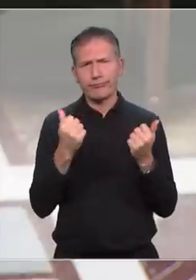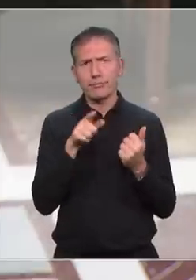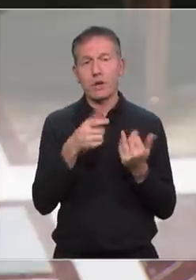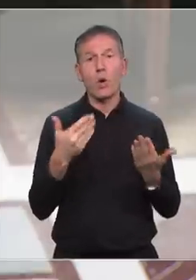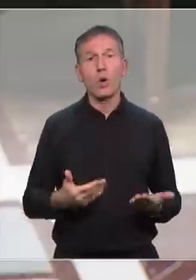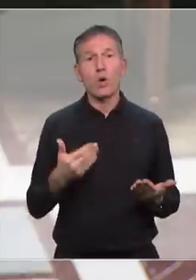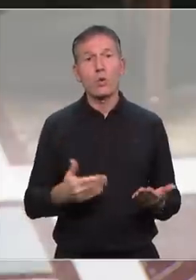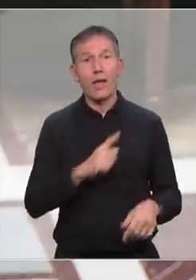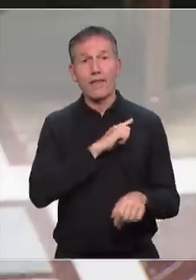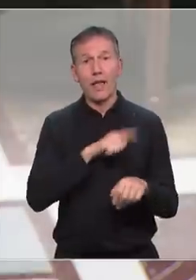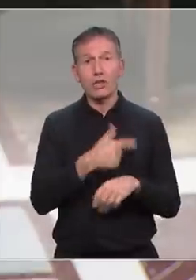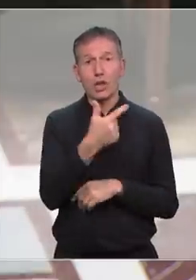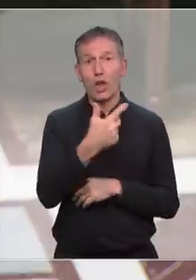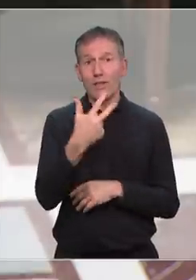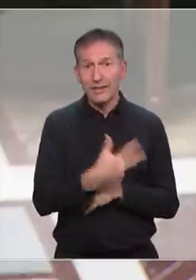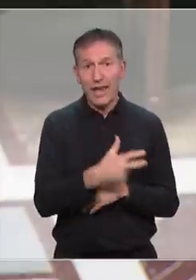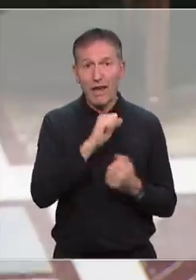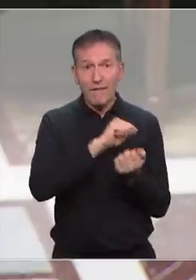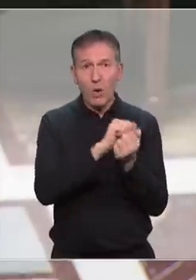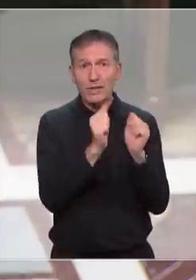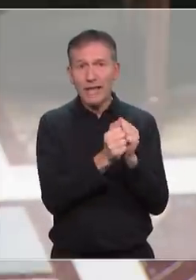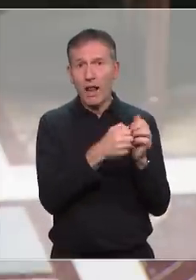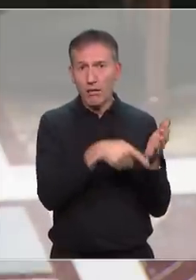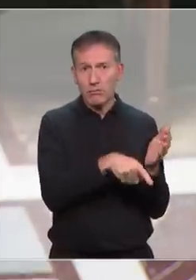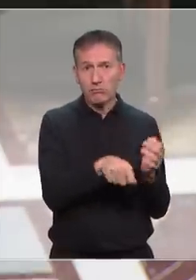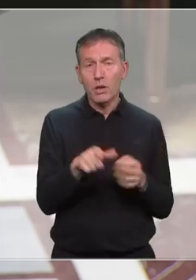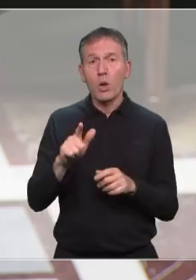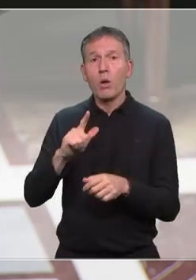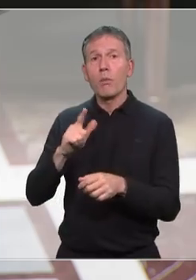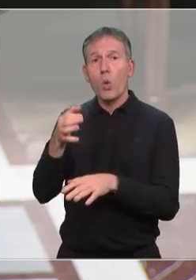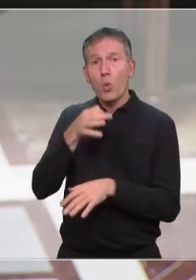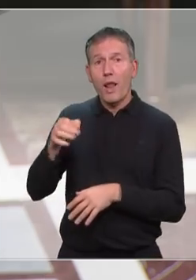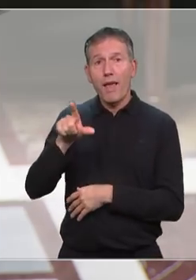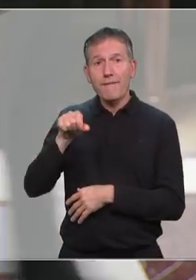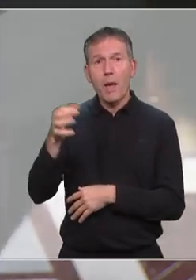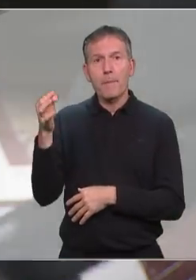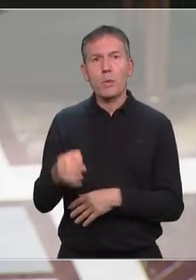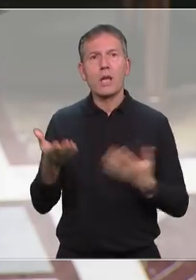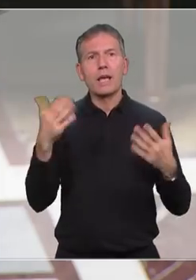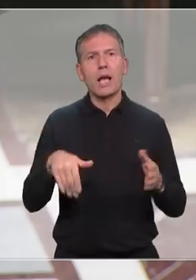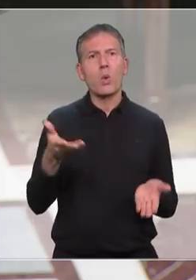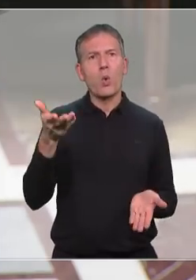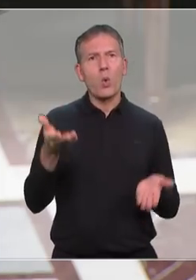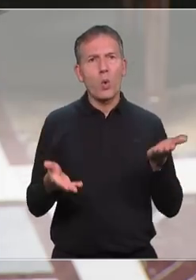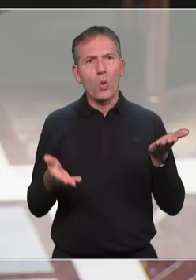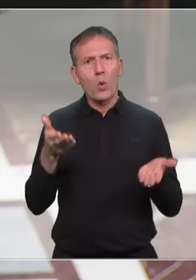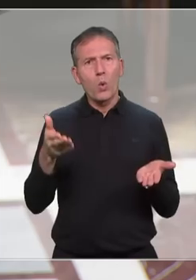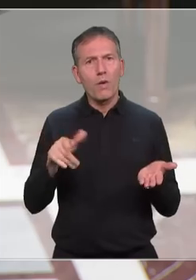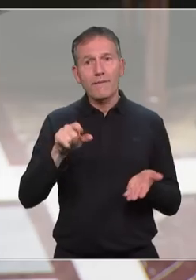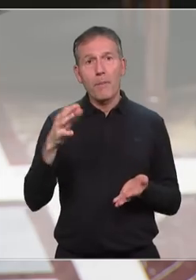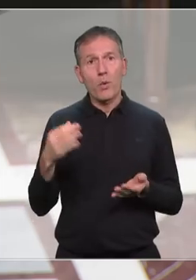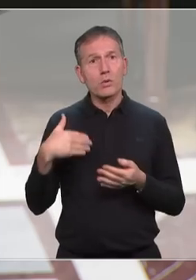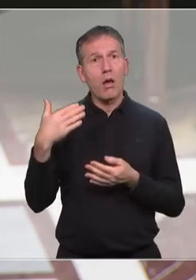notre énergie est aux deux tiers fossile, et le nucléaire ne pèse que 20% de notre consommation